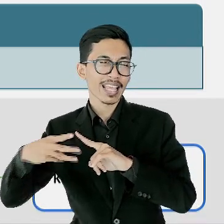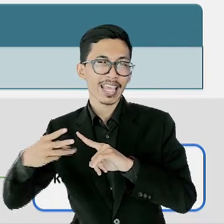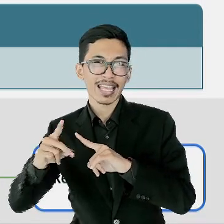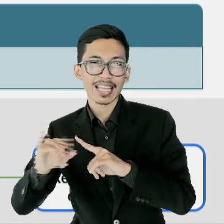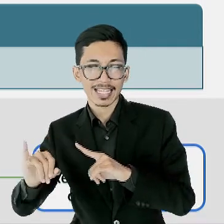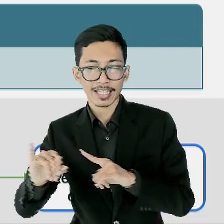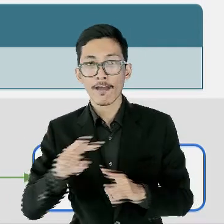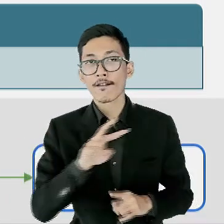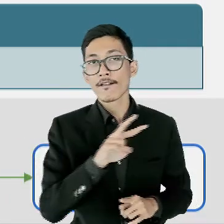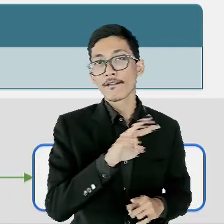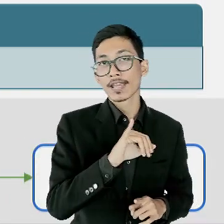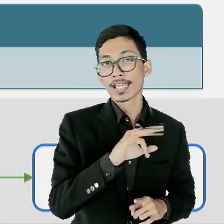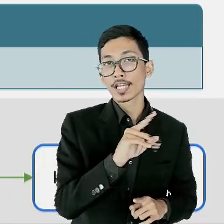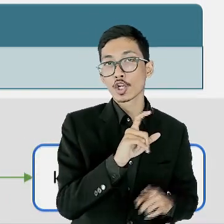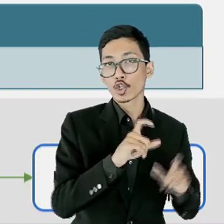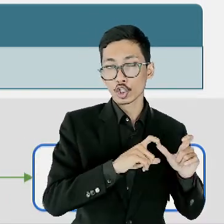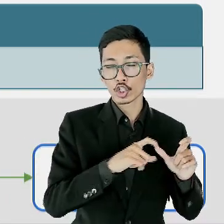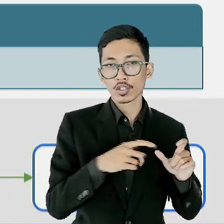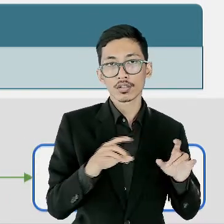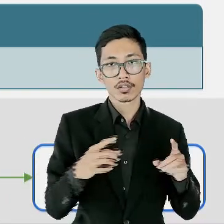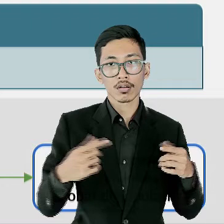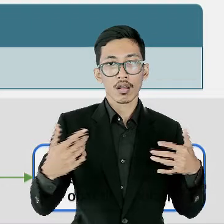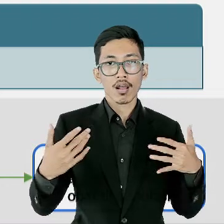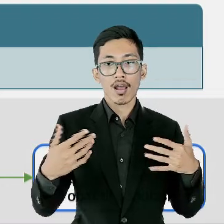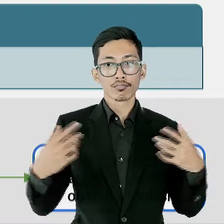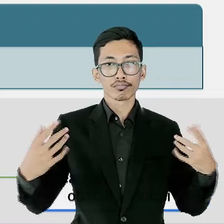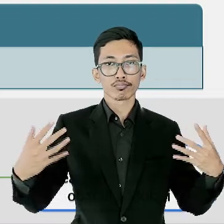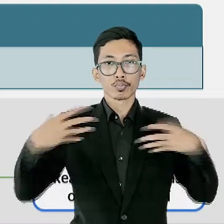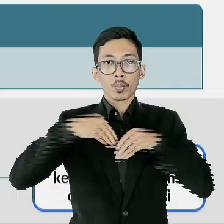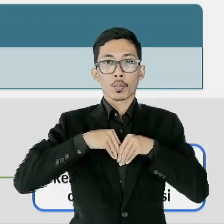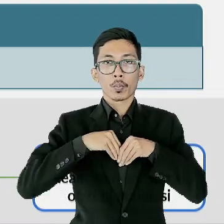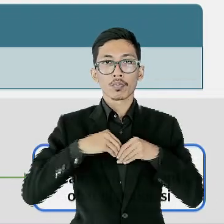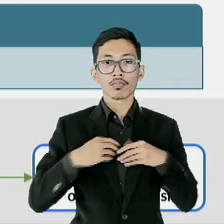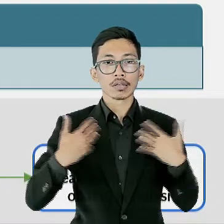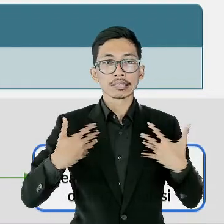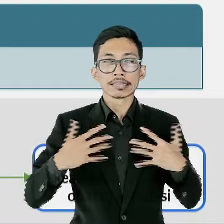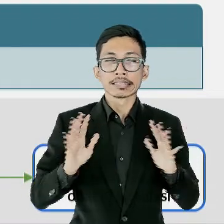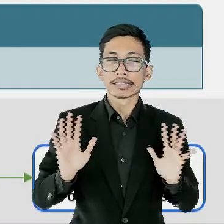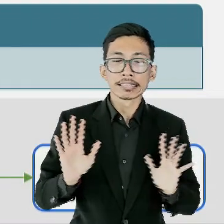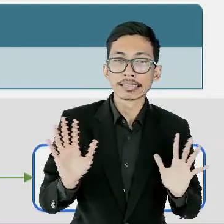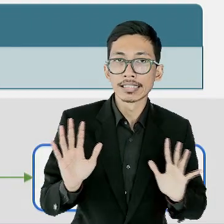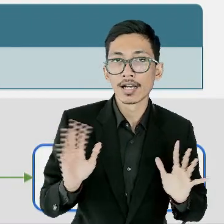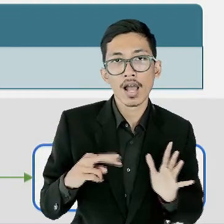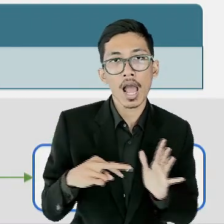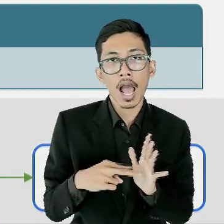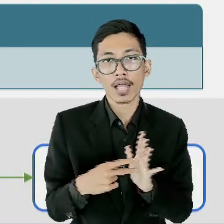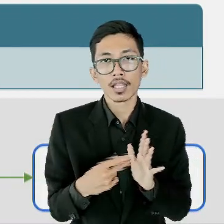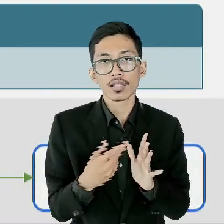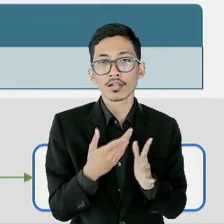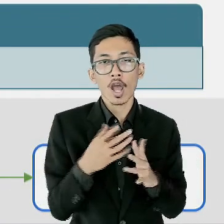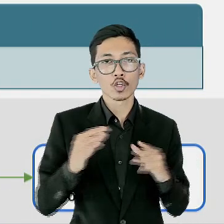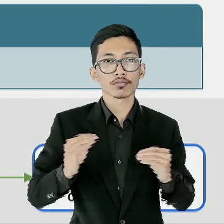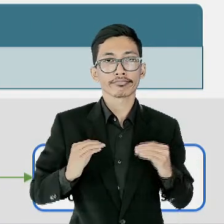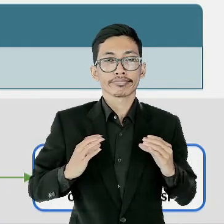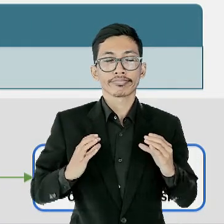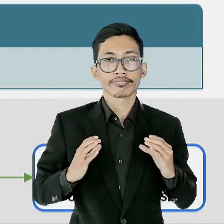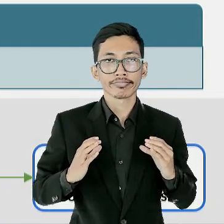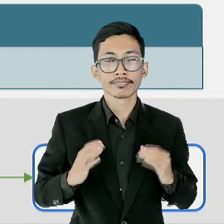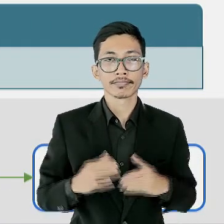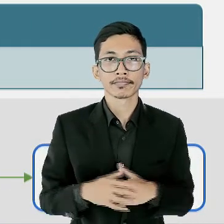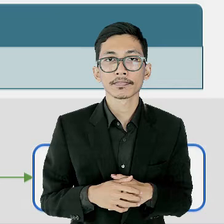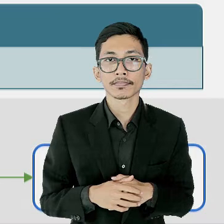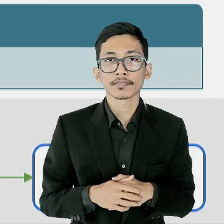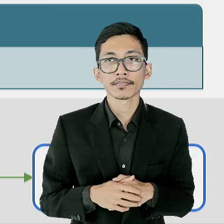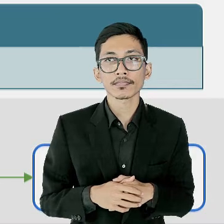Selain obat, terdapat juga terapi antibodi monoklonal dan plasma konvalesens. Yang kedua,